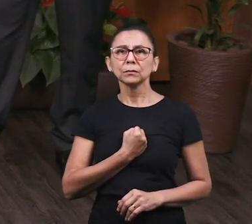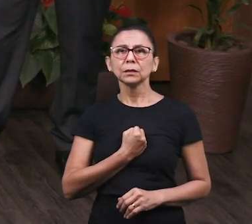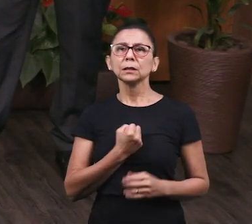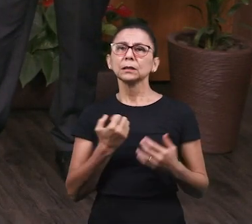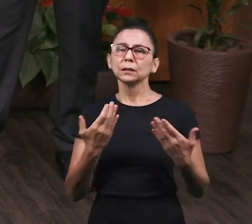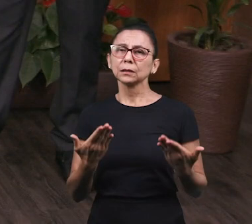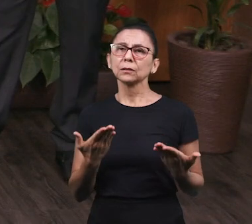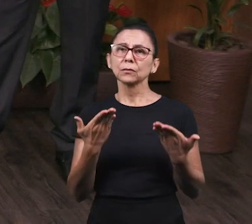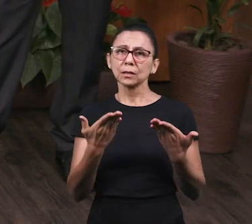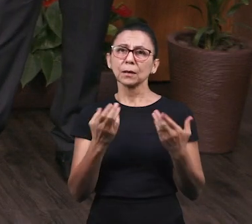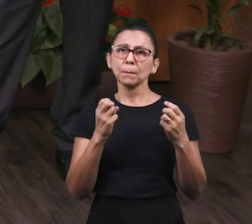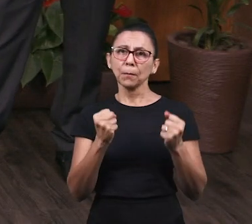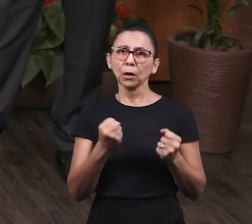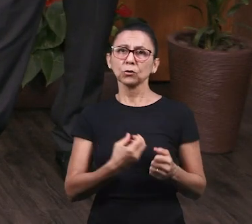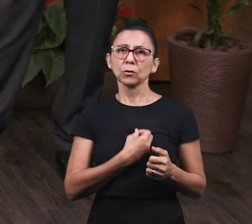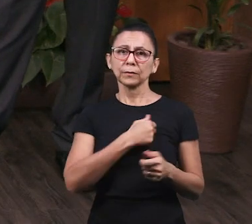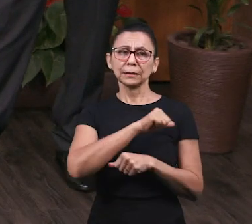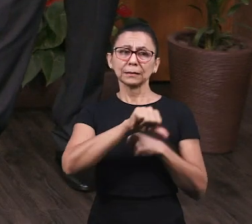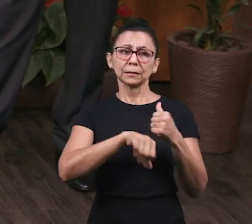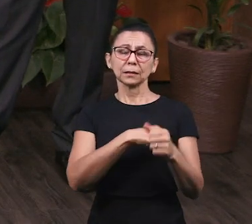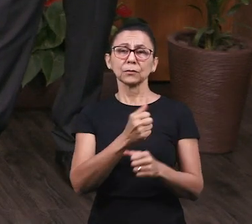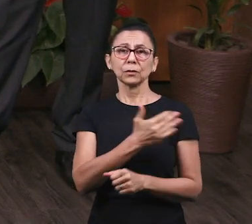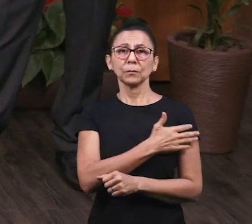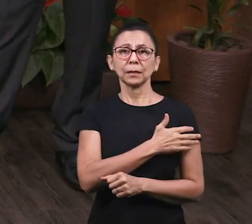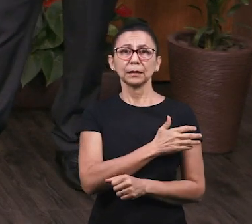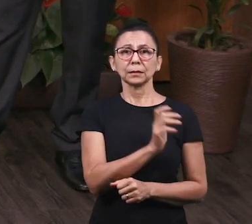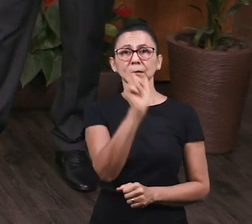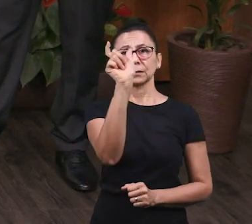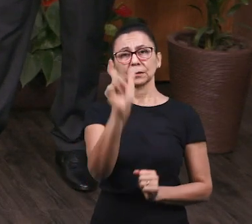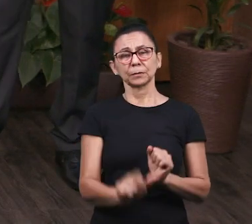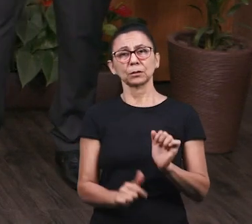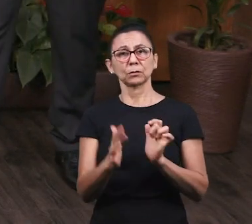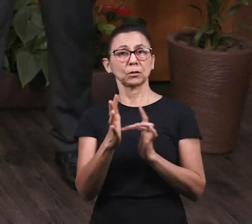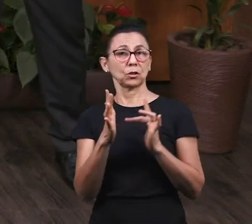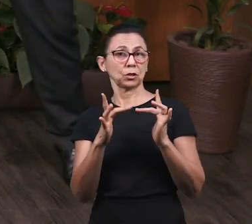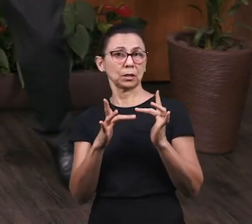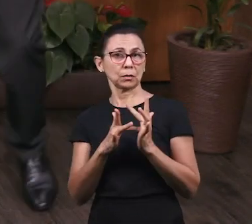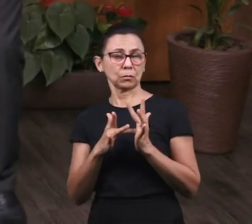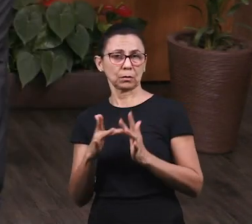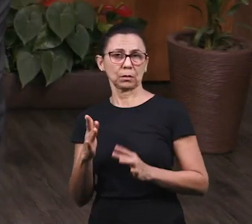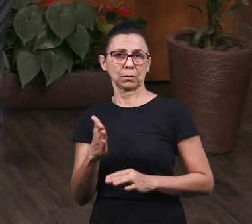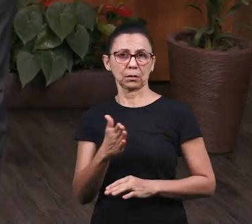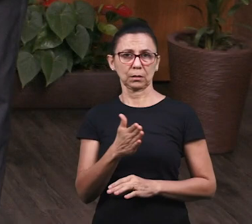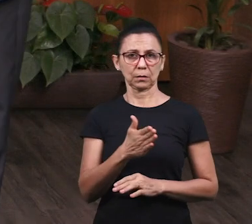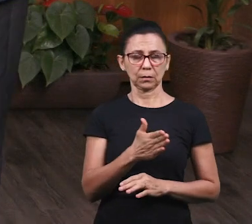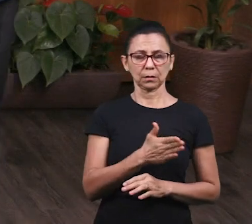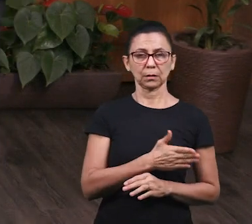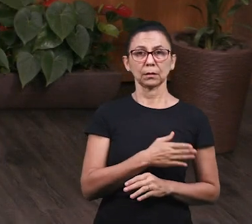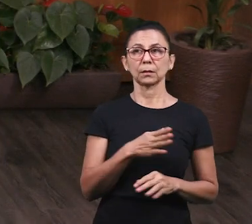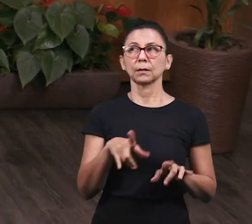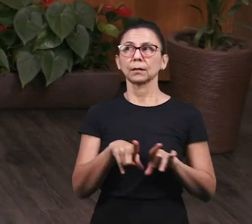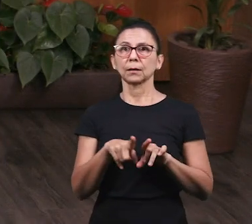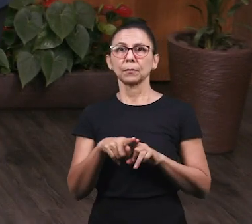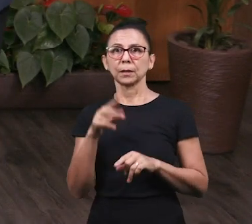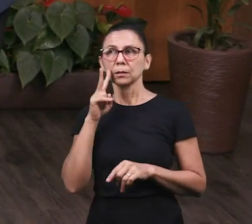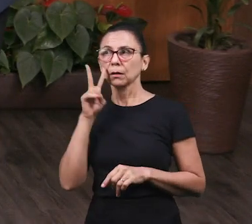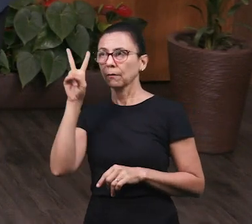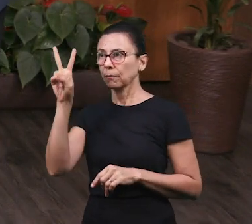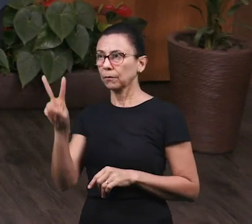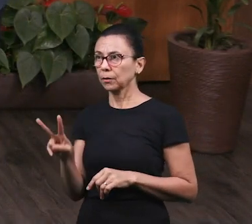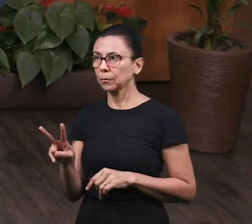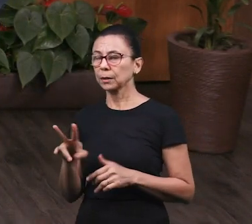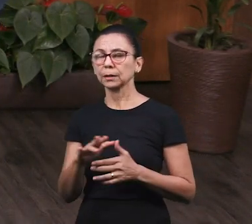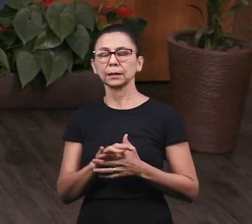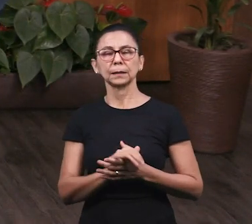nous arrive à travers Jésus. Après l'autel des holocaustes, nous avons vu ici dans la maquette, il y